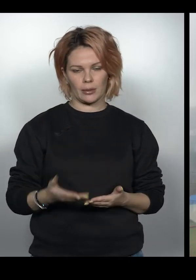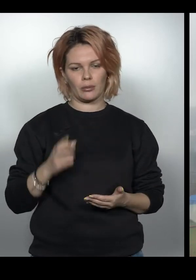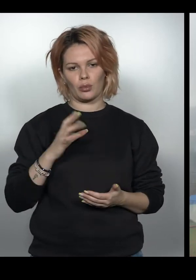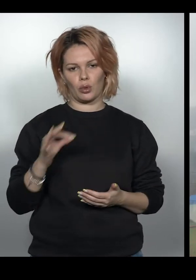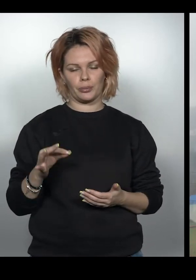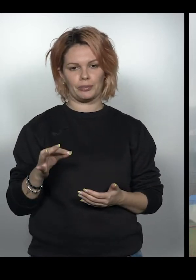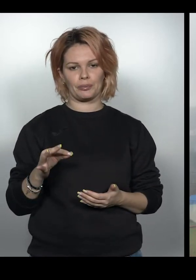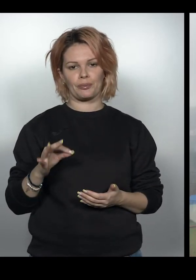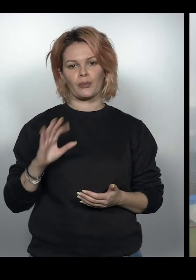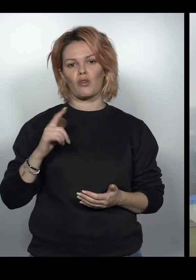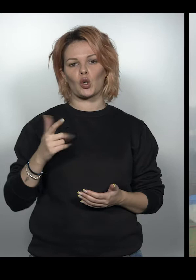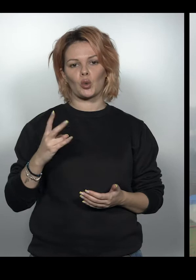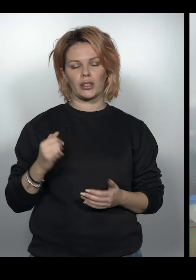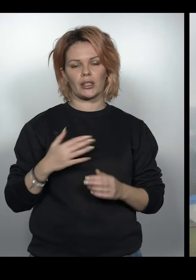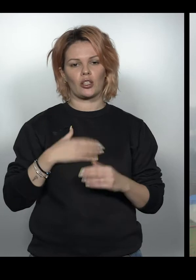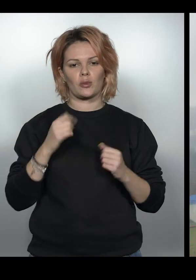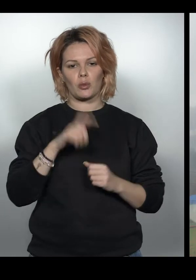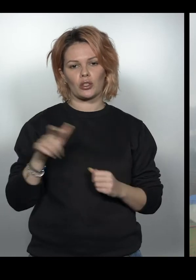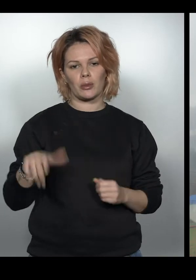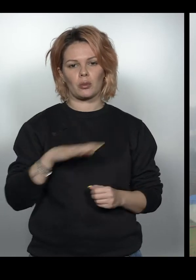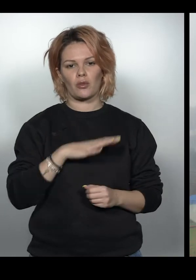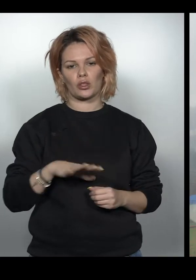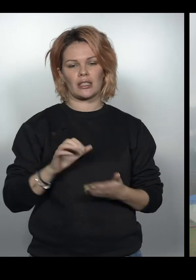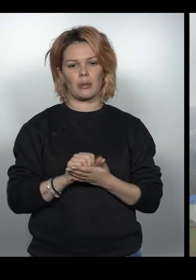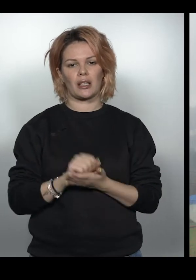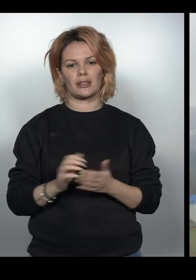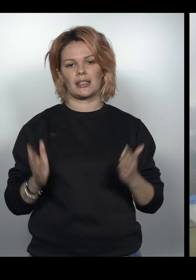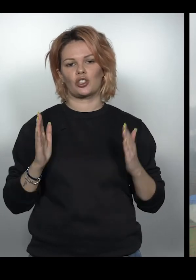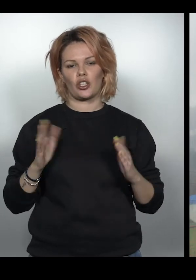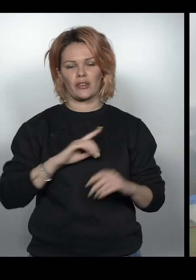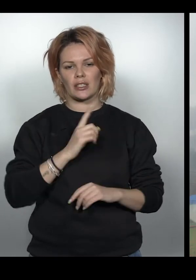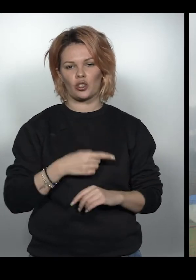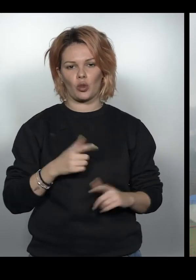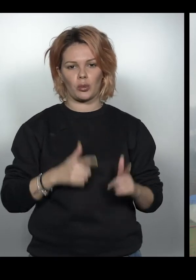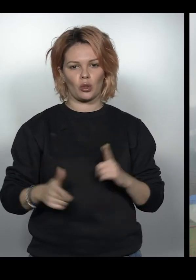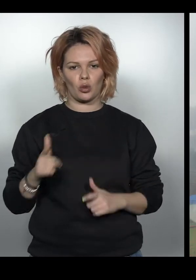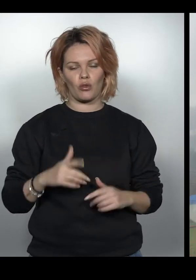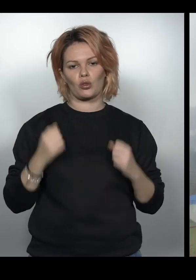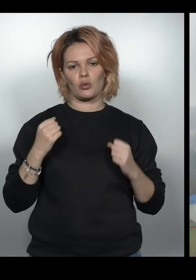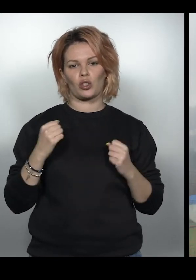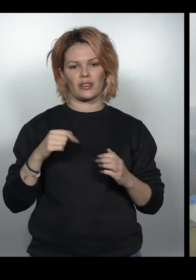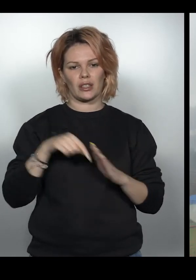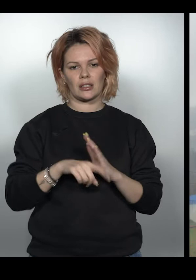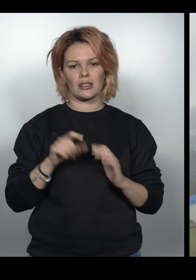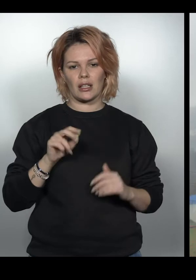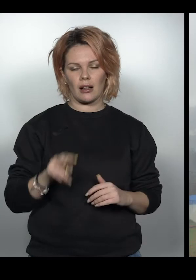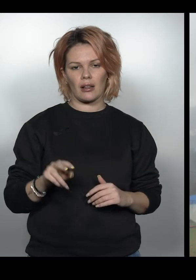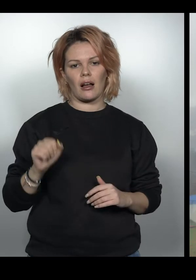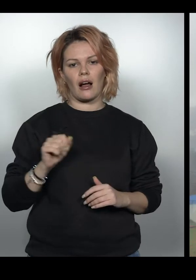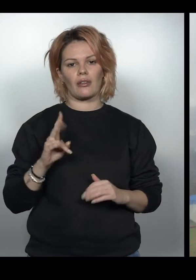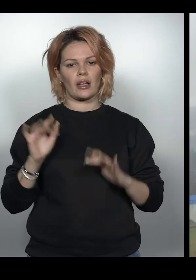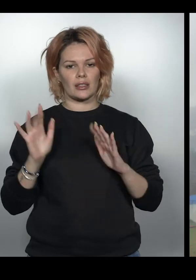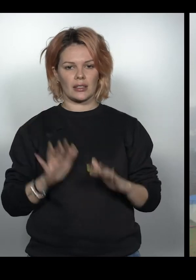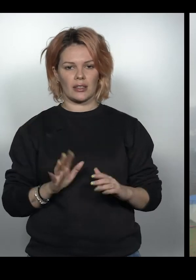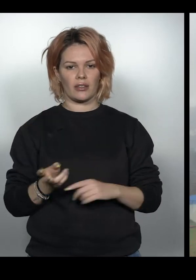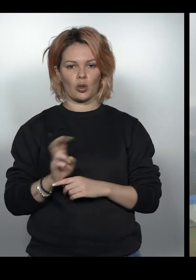Бо у грудні нашим спортсменам доводиться займатися лише фізичною підготовкою у спортивних залах, а на